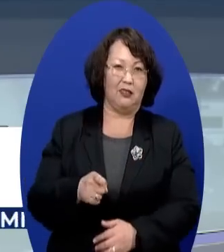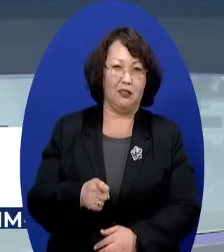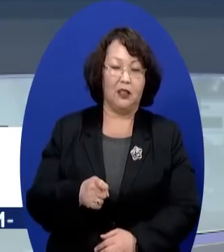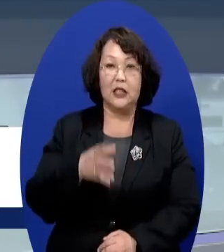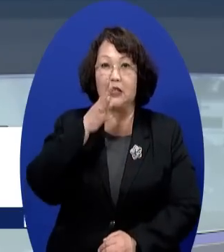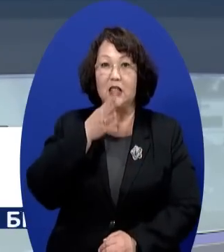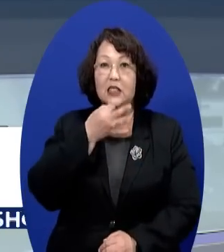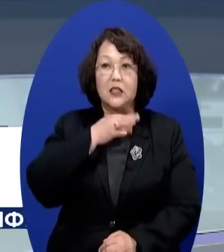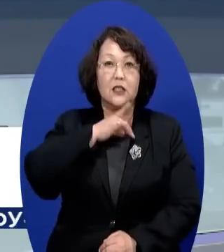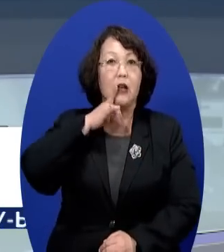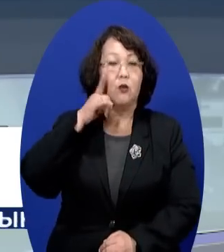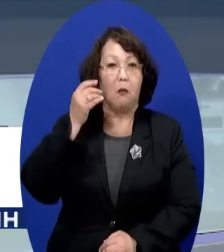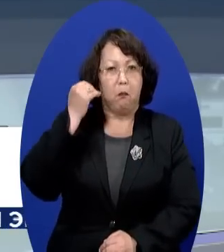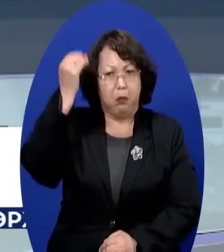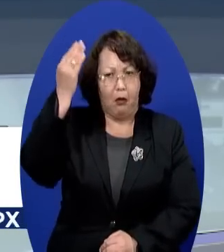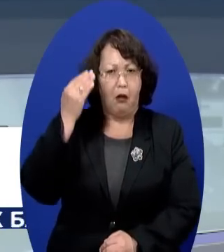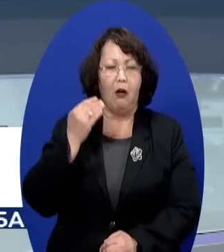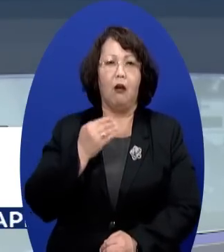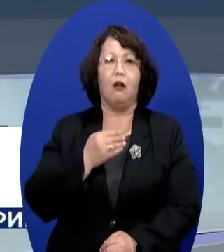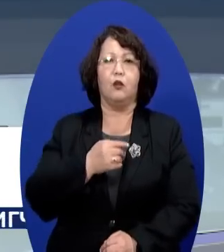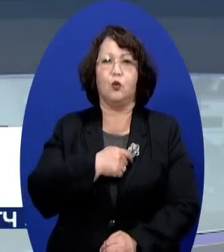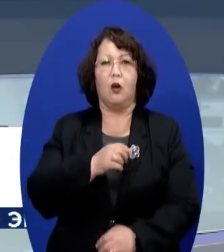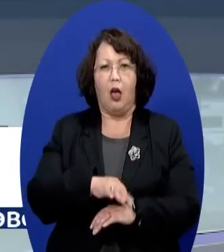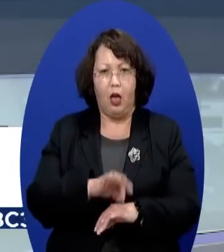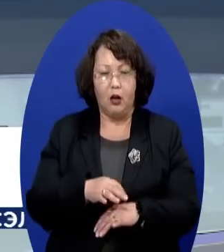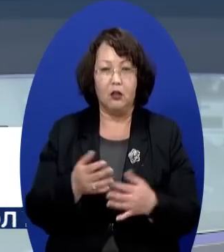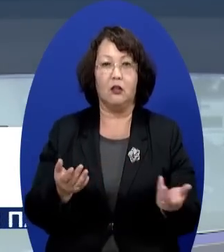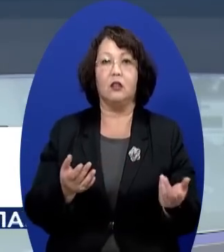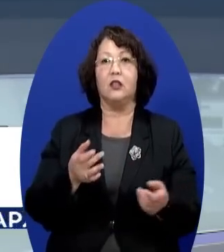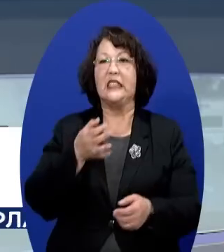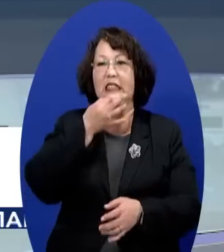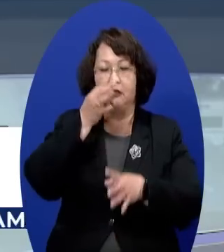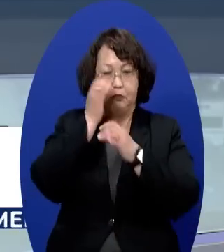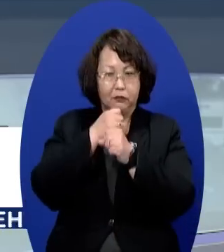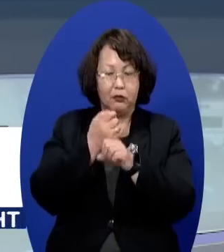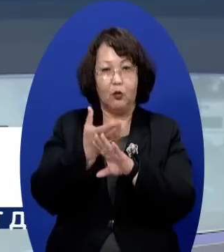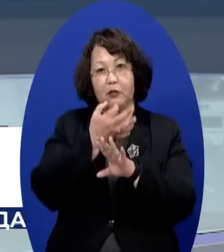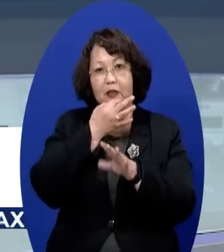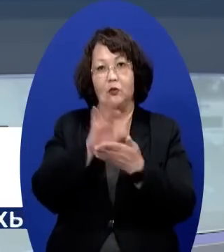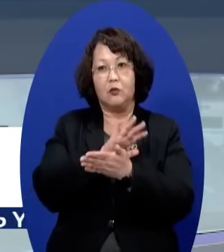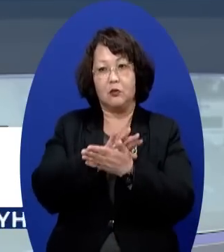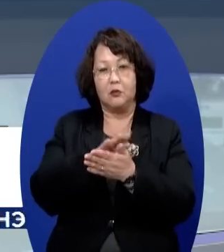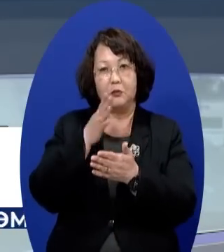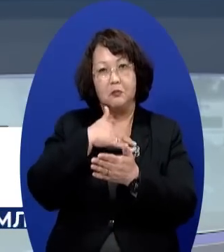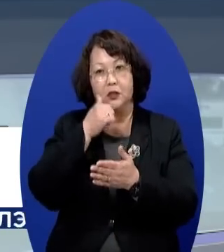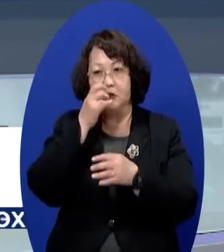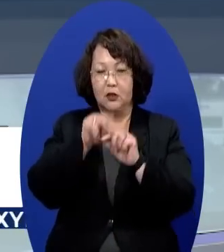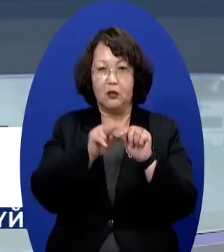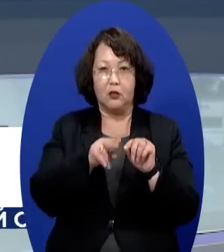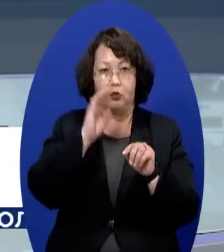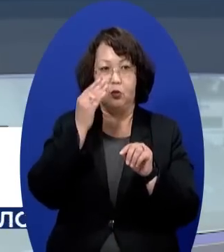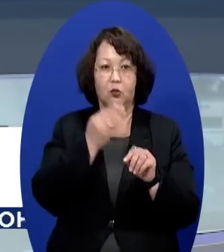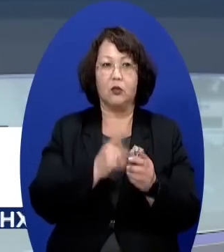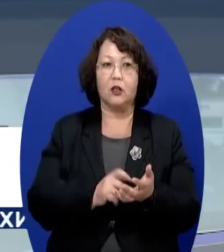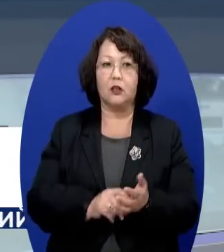нас залуужиж байгаа гэж санаа зовж байгаа эмчнэр хэлж байсан юм аа. Тиймээс эрт илрүүлэх, урдчилсан сэргийлэх шаардлагатай гэж Өмнөгов аймагт ажиллаж байгаа төслийн